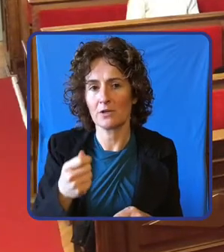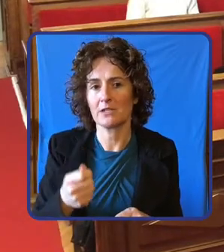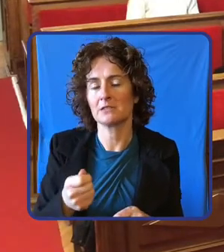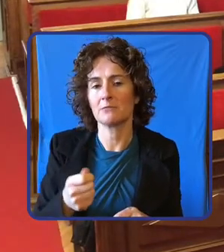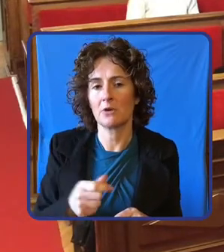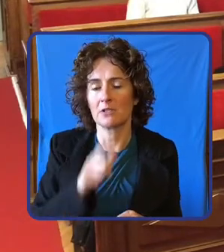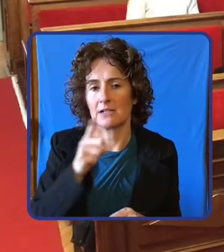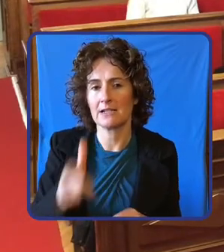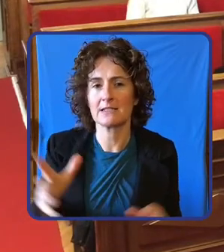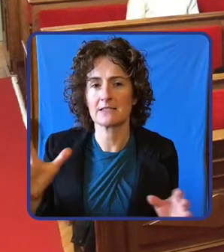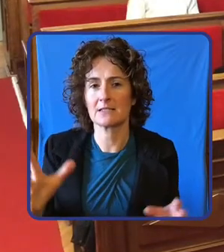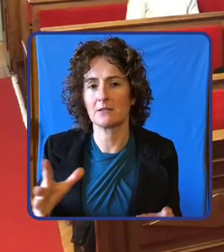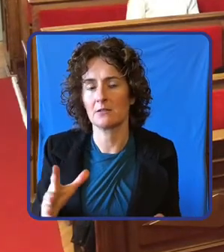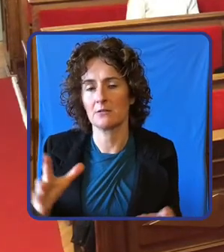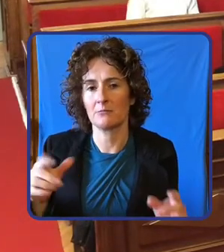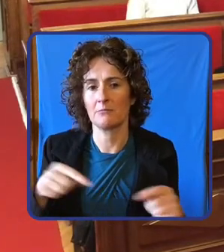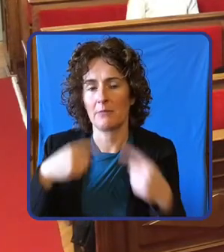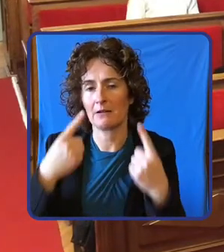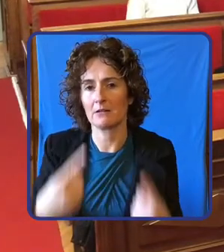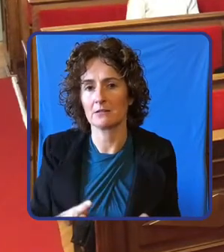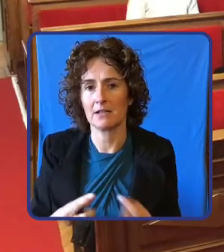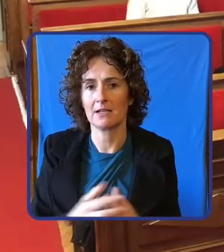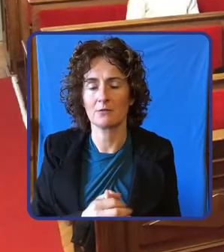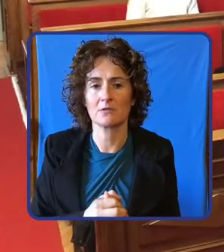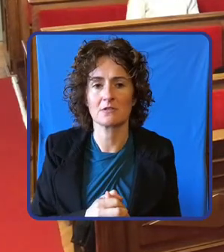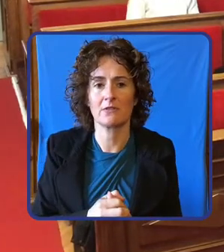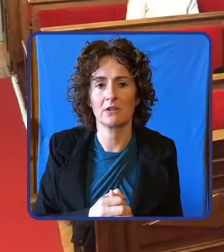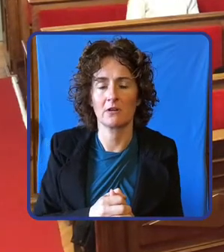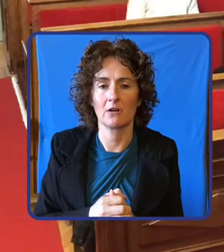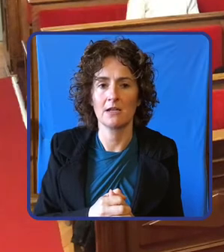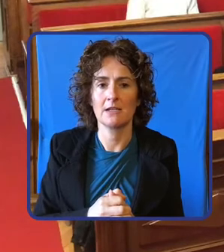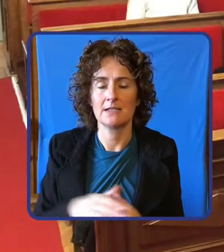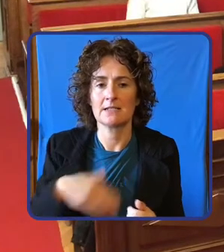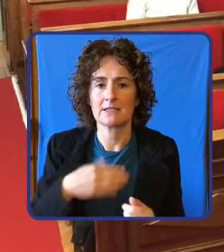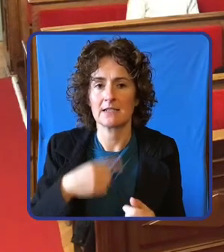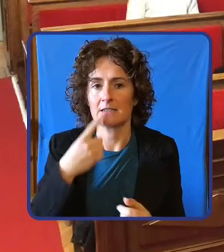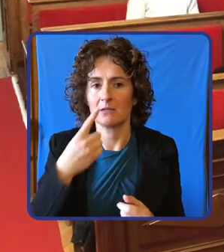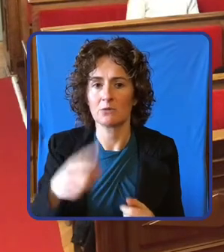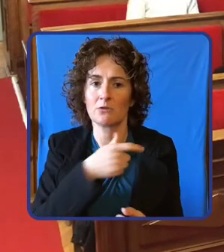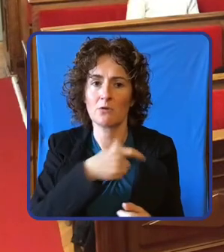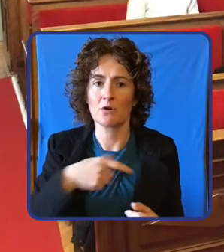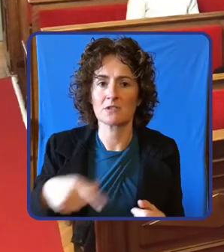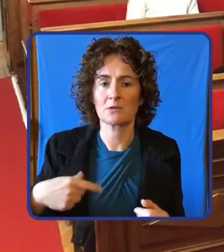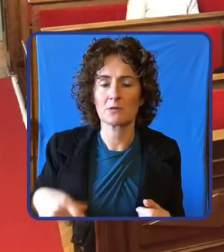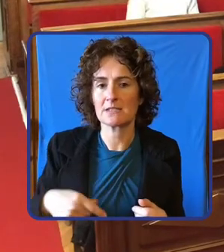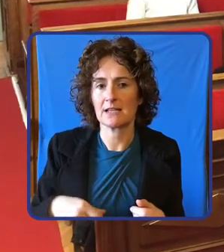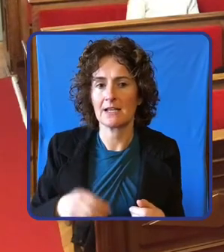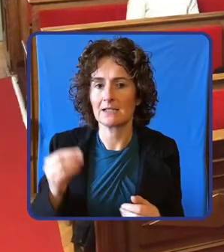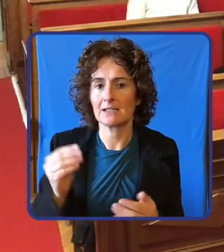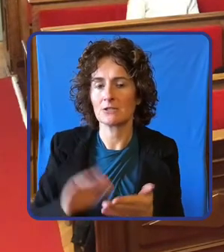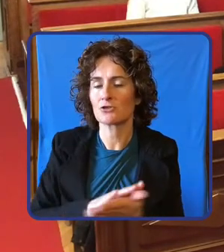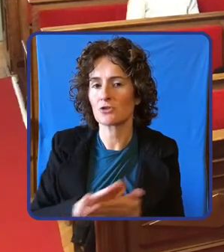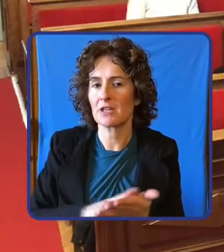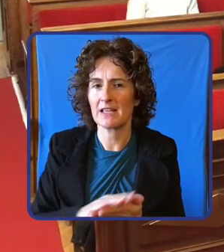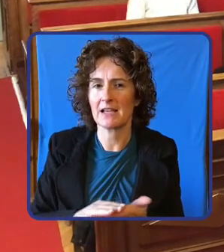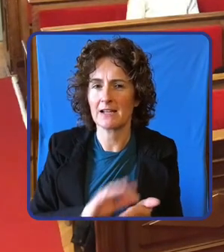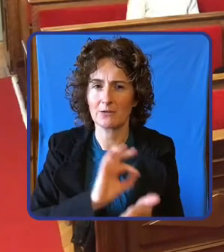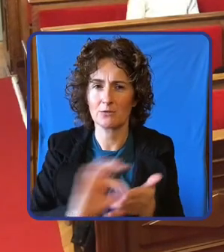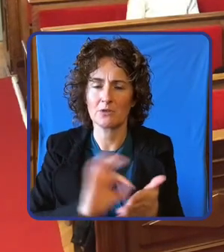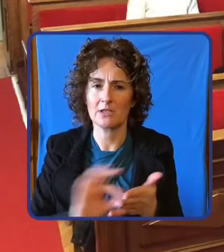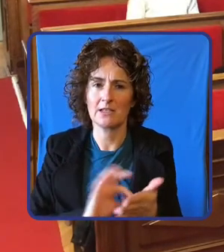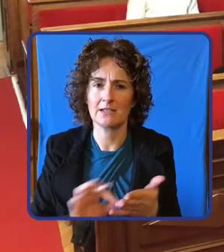hozzáfűzést tennék, hogy a szöveges előterjesztés 20. oldalán egy kis elírás történt a szociális jellegű kiadásoknál, mégpedig a segélynél, az